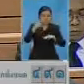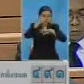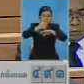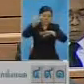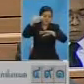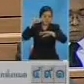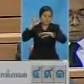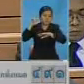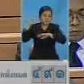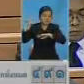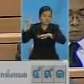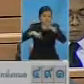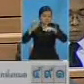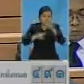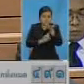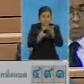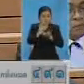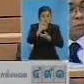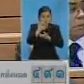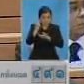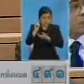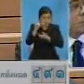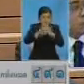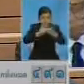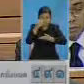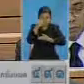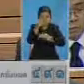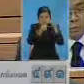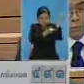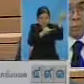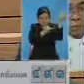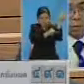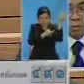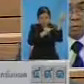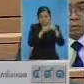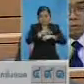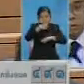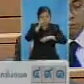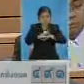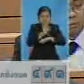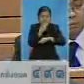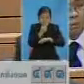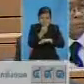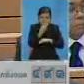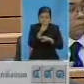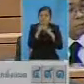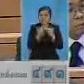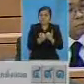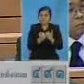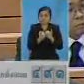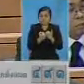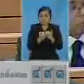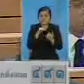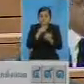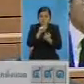าลใหม่ๆก็140บาทครับท่านประธานท่านประธานครับนี่จะแสดงให้เห็นว่าใน